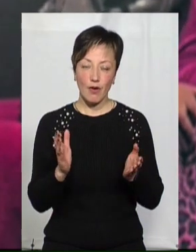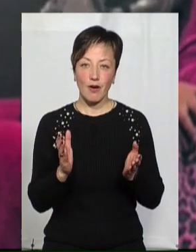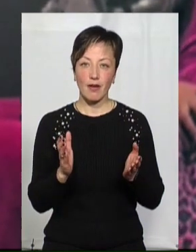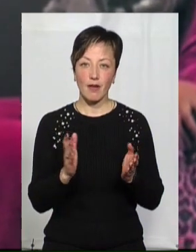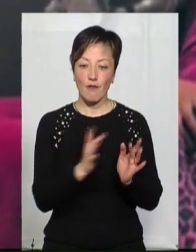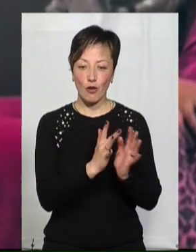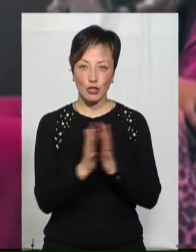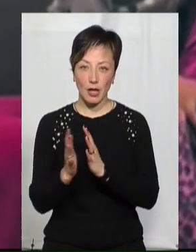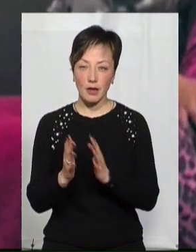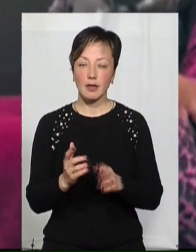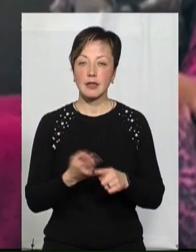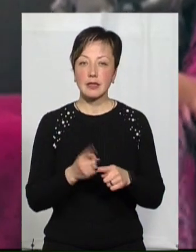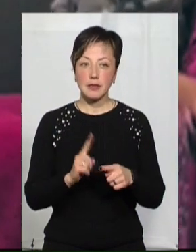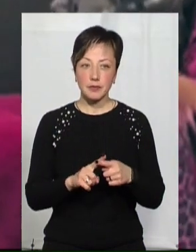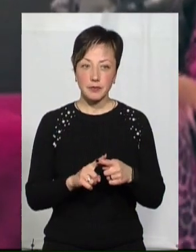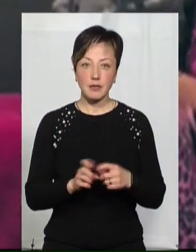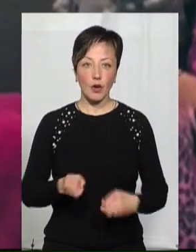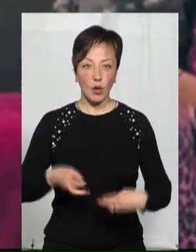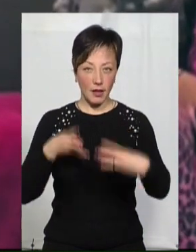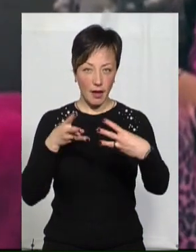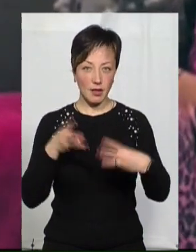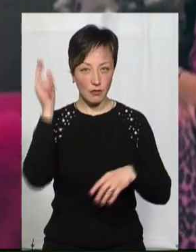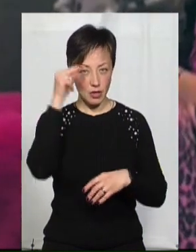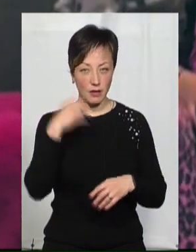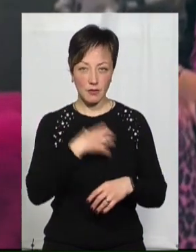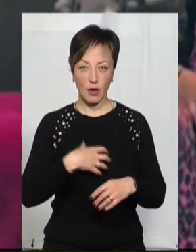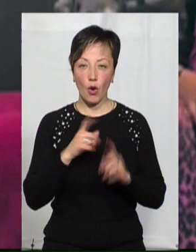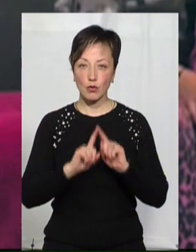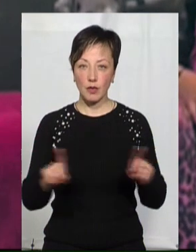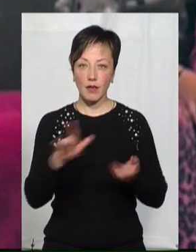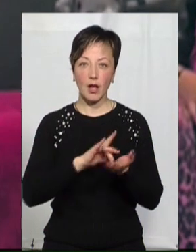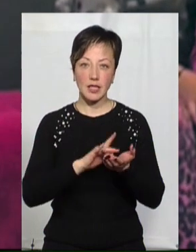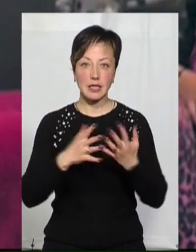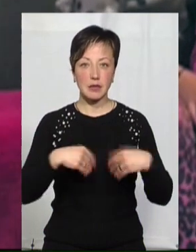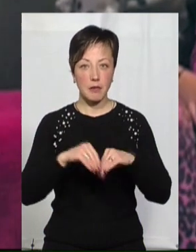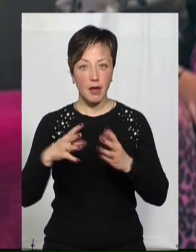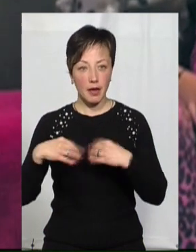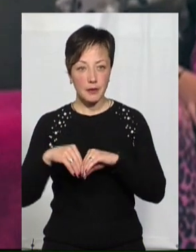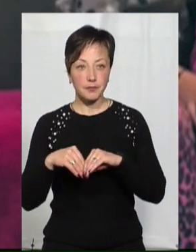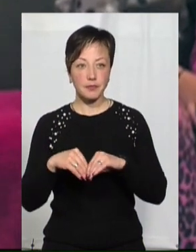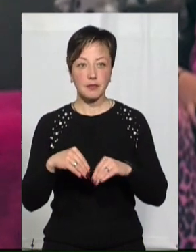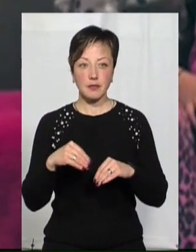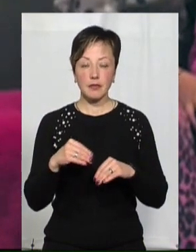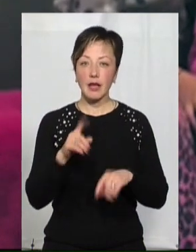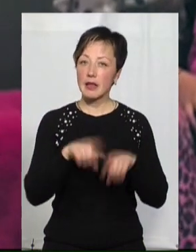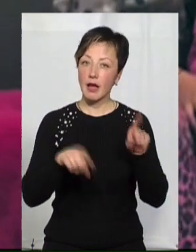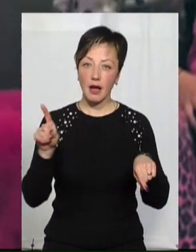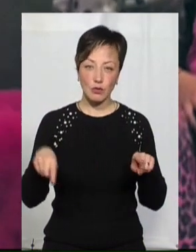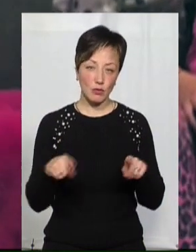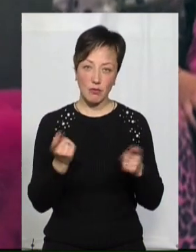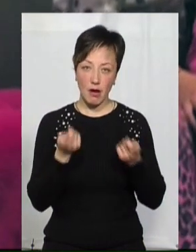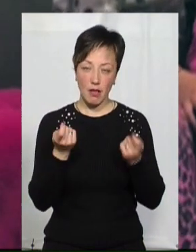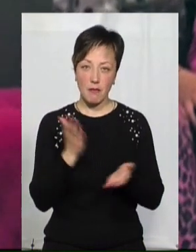викликів сьогодення – це є онлайн-навчання. Особливо для ромських сімей, які одиниці з них мають доступ